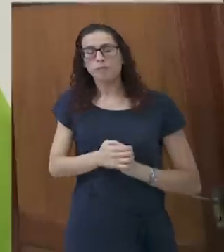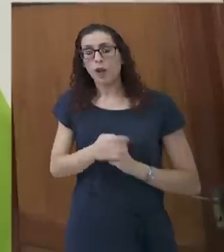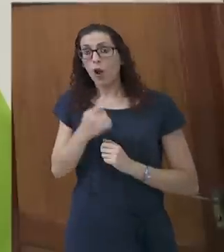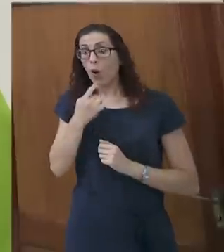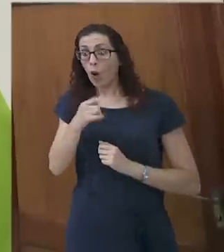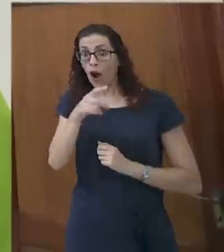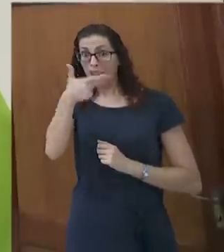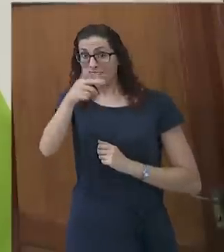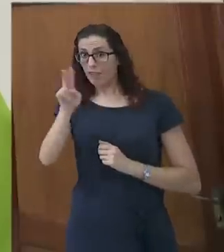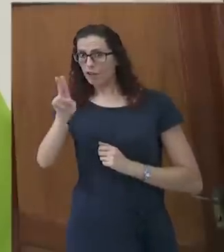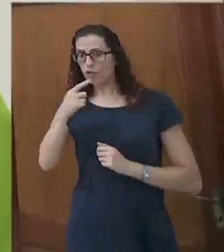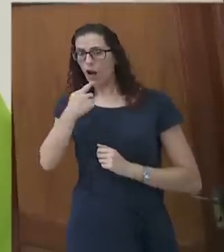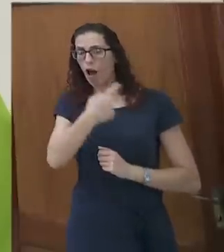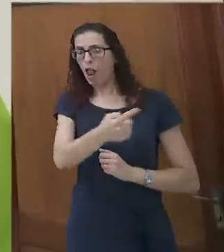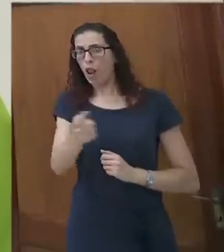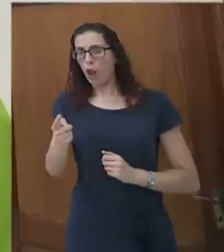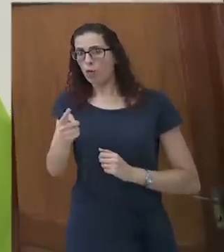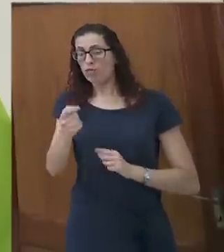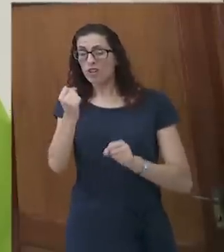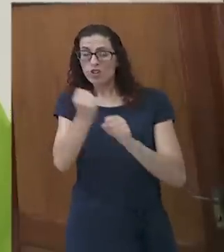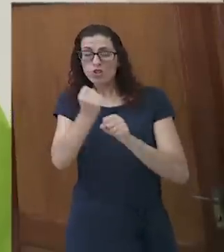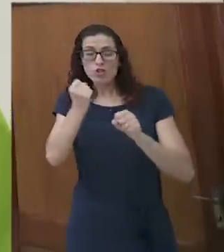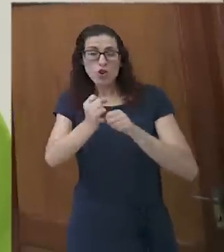il-ħsad huwa kbir mal-ħaddiema ftit.